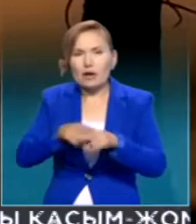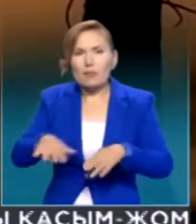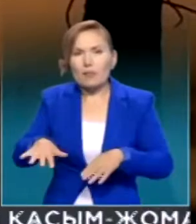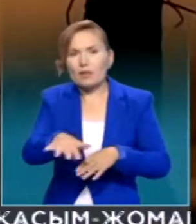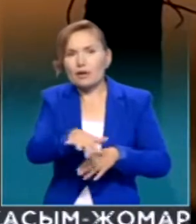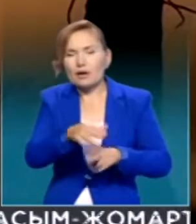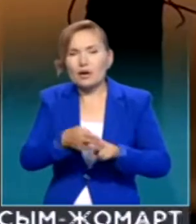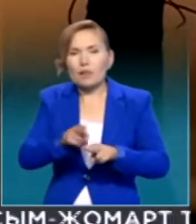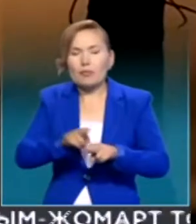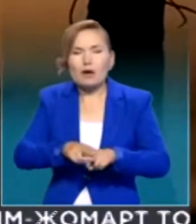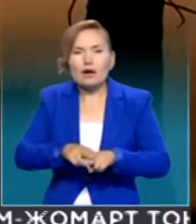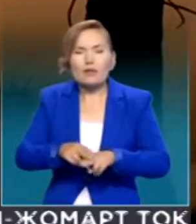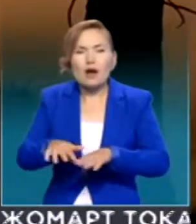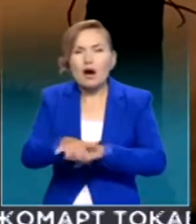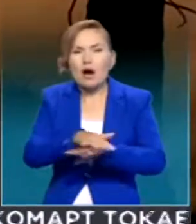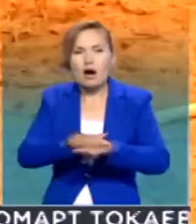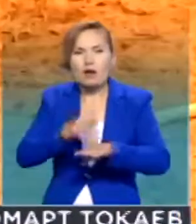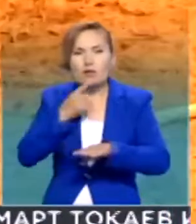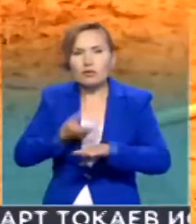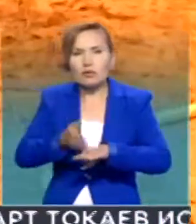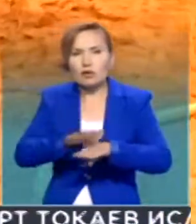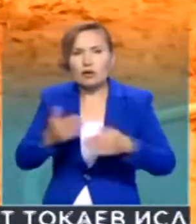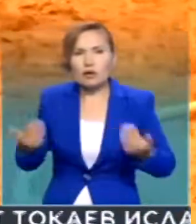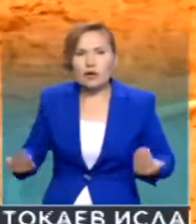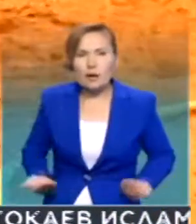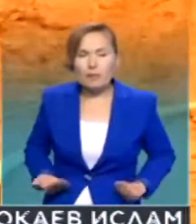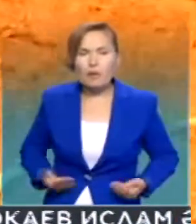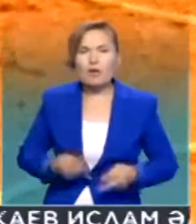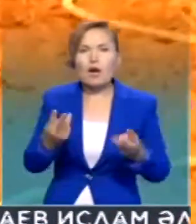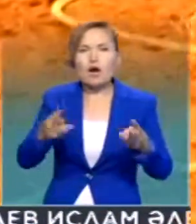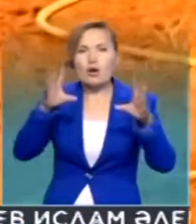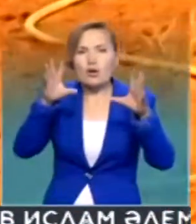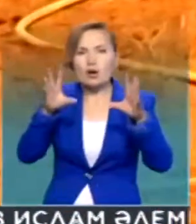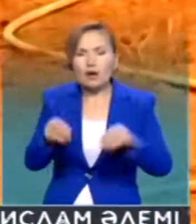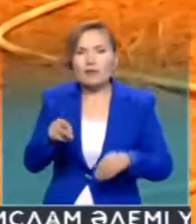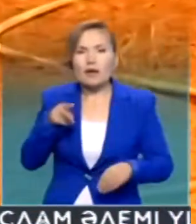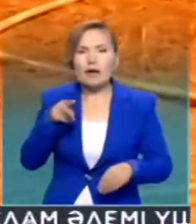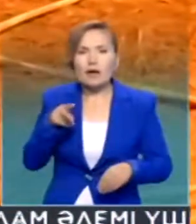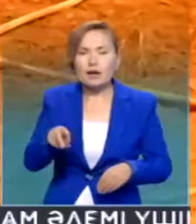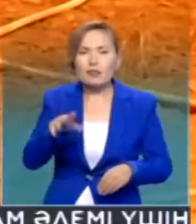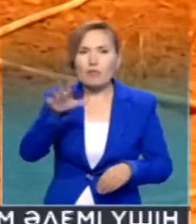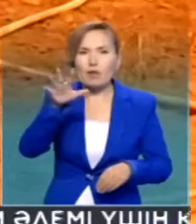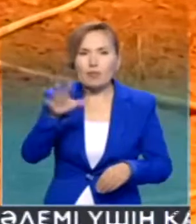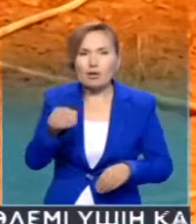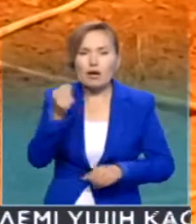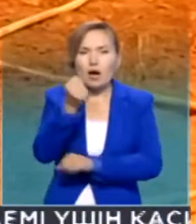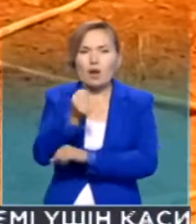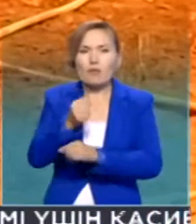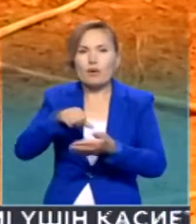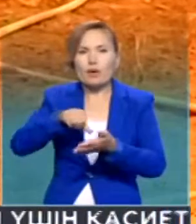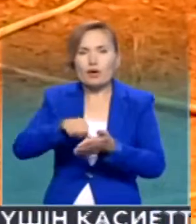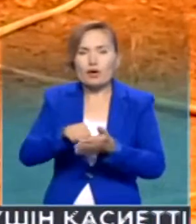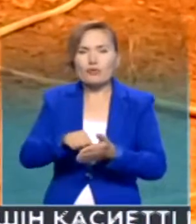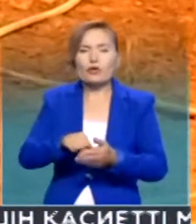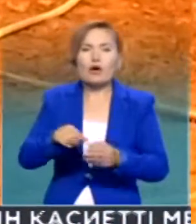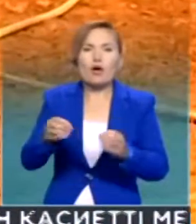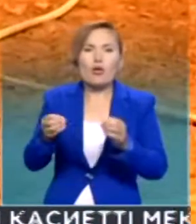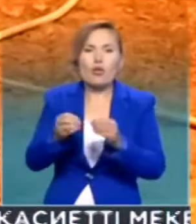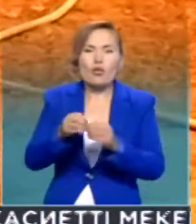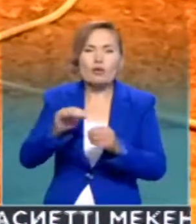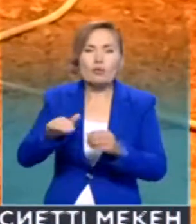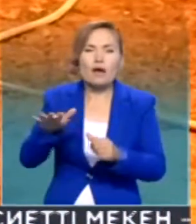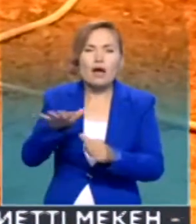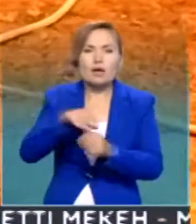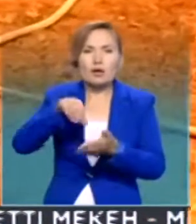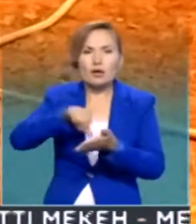Марпоса округінде төтенше жағдай жарияланды. Өртті сөндіру үшін 2500 құтқарушы жұмыс істеп жатыр. Ондаған тікұшақ тартылған, десе